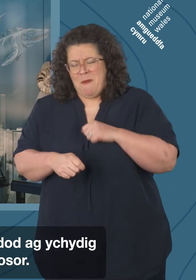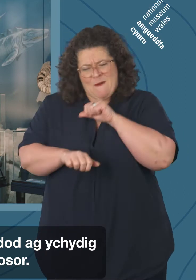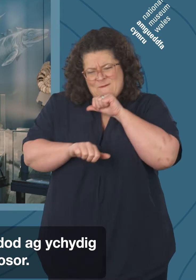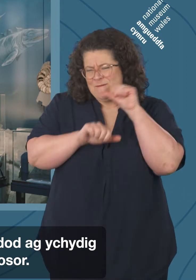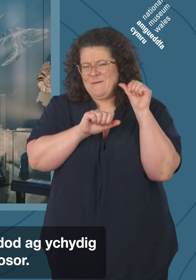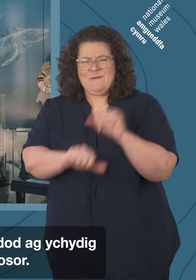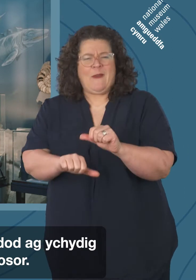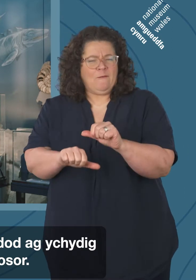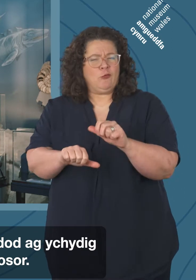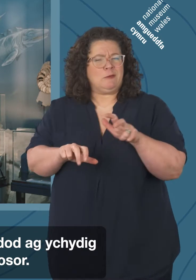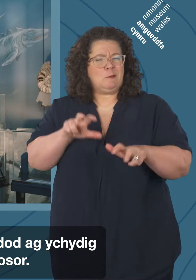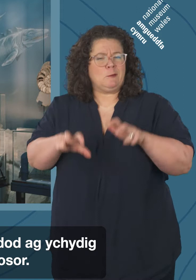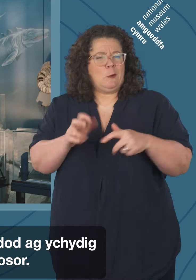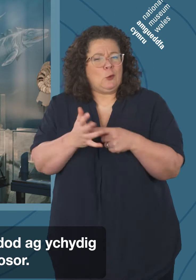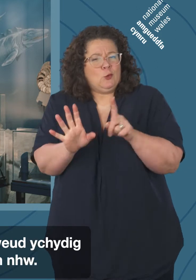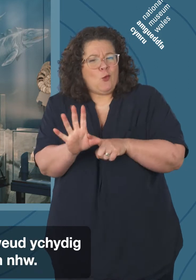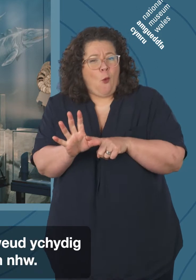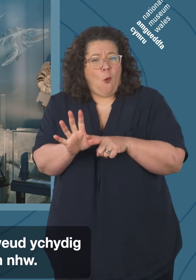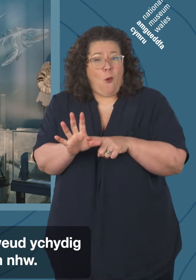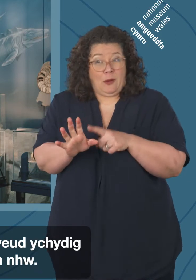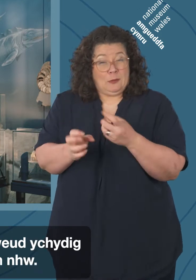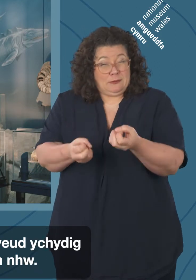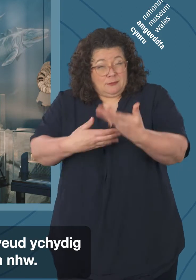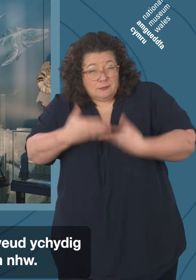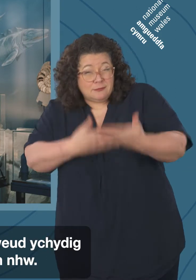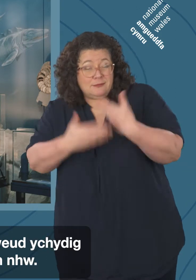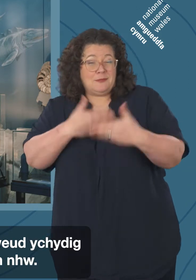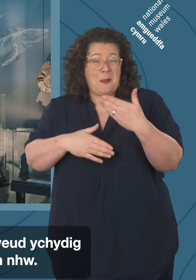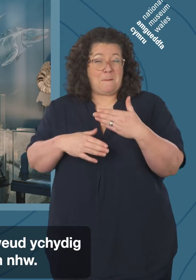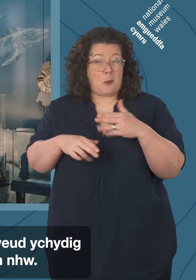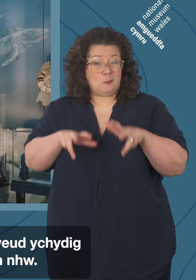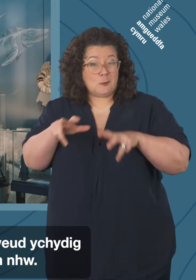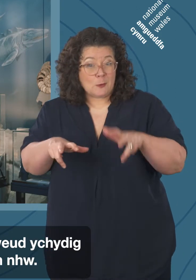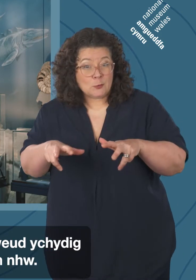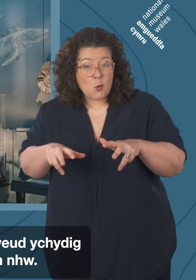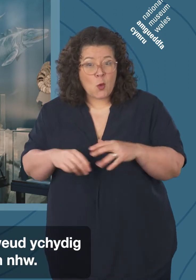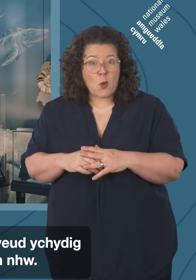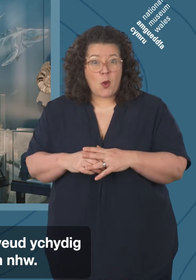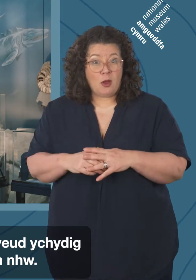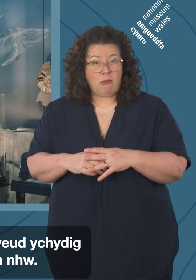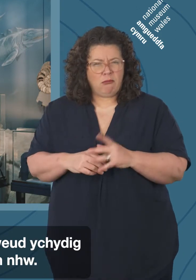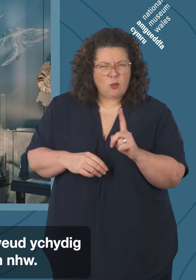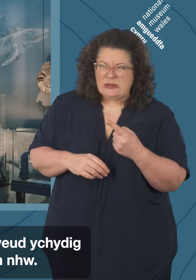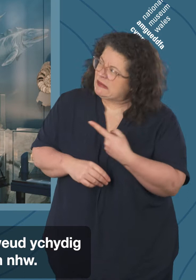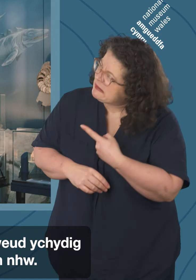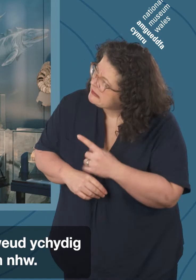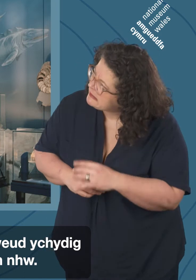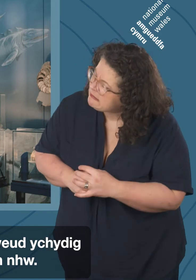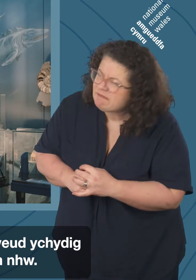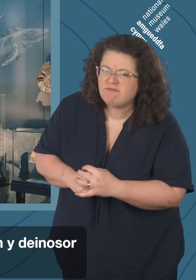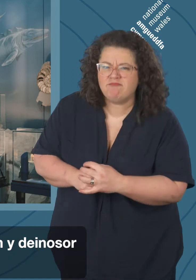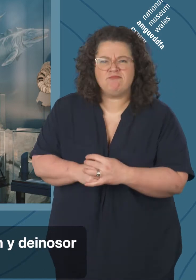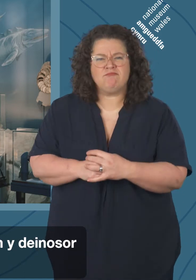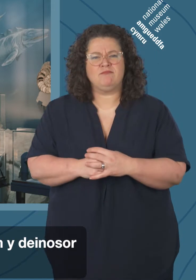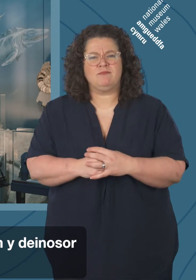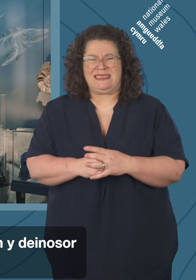hoff digannau dinosaur. Gobeithio y byddwch chi'n gallu dweud ychydig bach mwy yrthau amdani nhw.